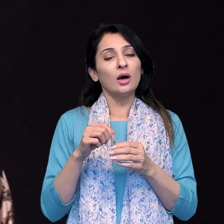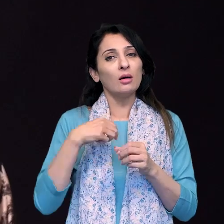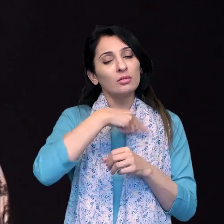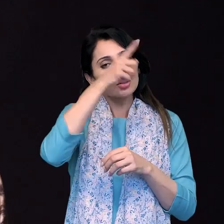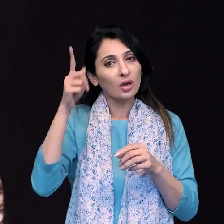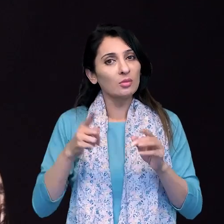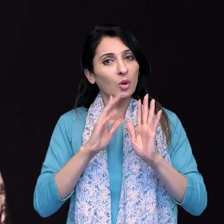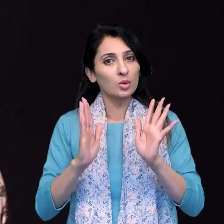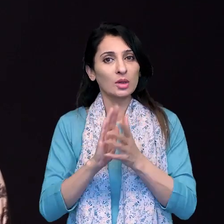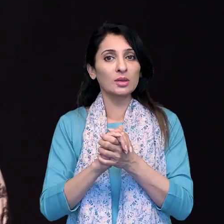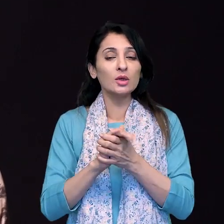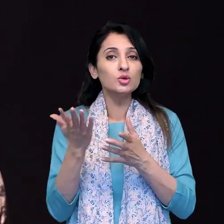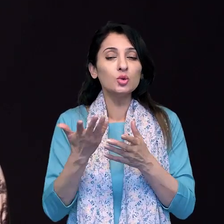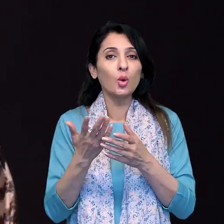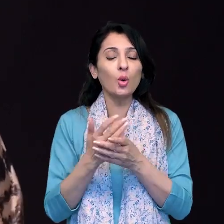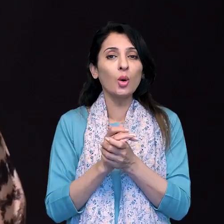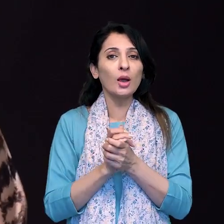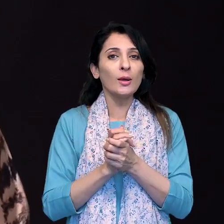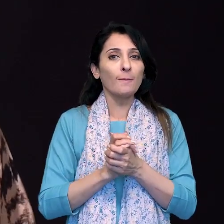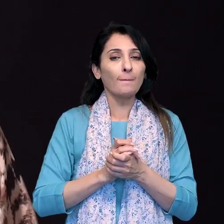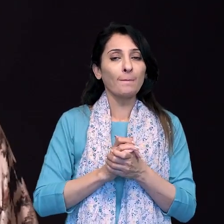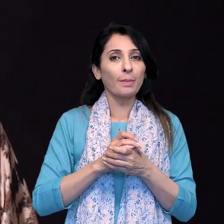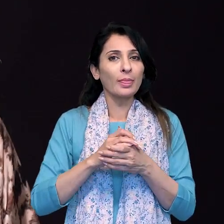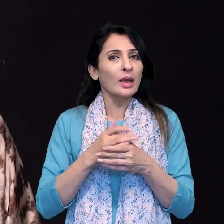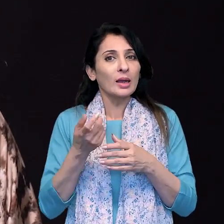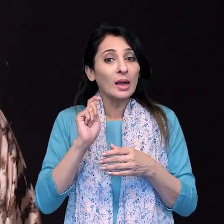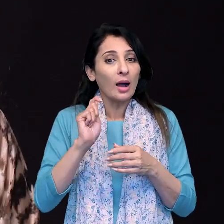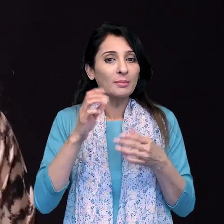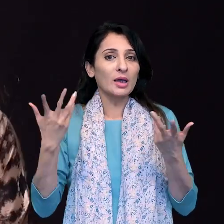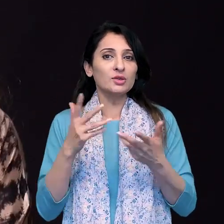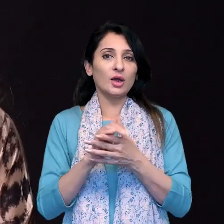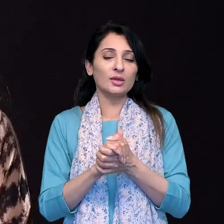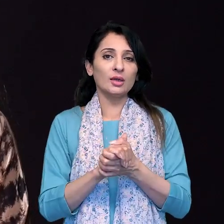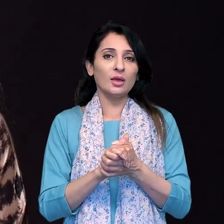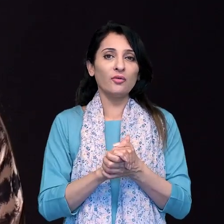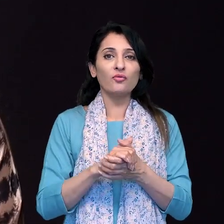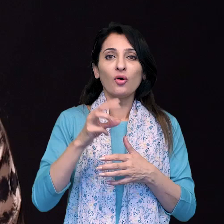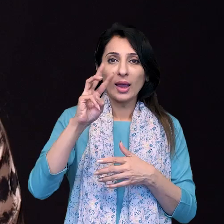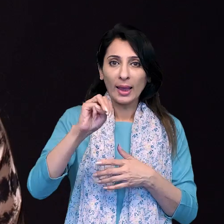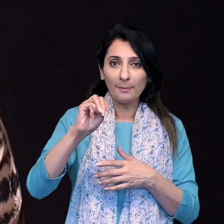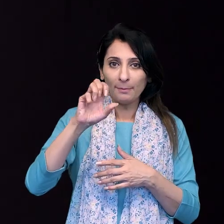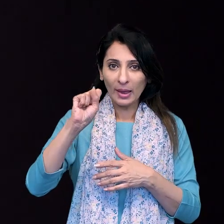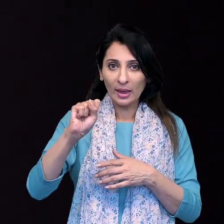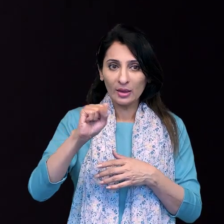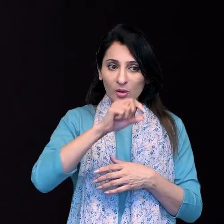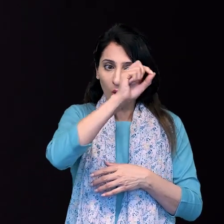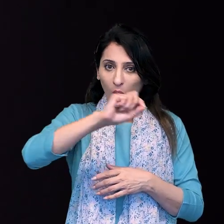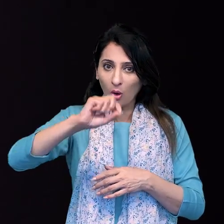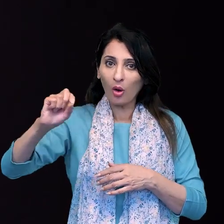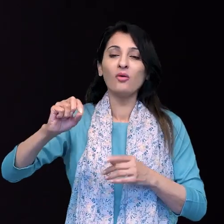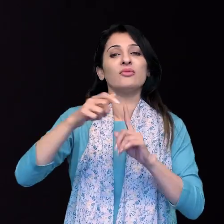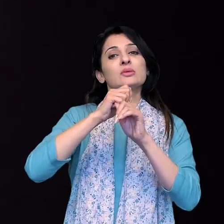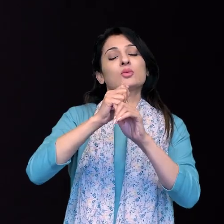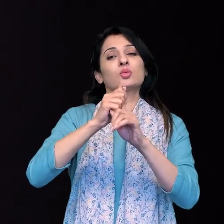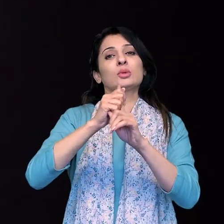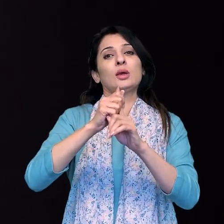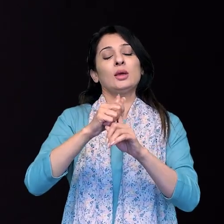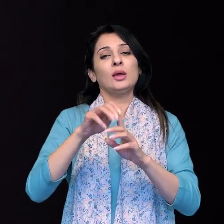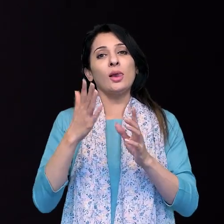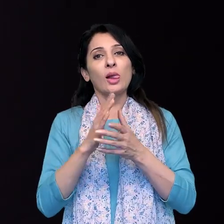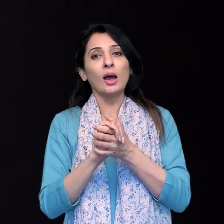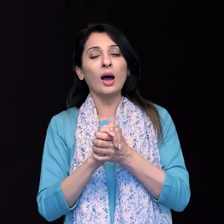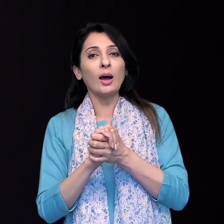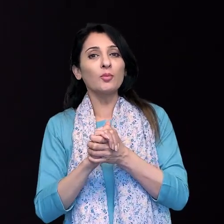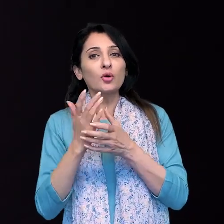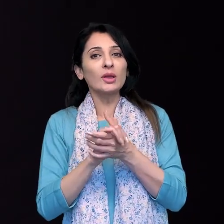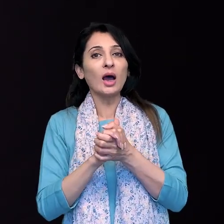दैट, देन दिस इंडस्ट्री इज़ फॉर यू. जो स्किल सेट चाहिए, वो एक जो बड़ा इंपॉर्टेंट चाहिए, वो है माइक्रोसॉफ्ट ऑफिस. आपको बहुत अच्छा